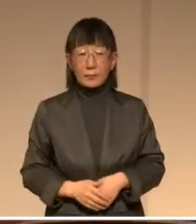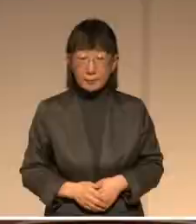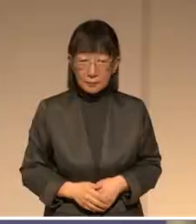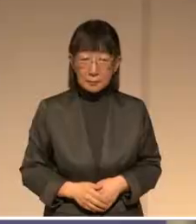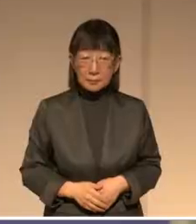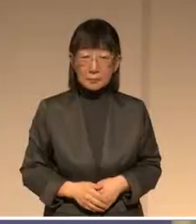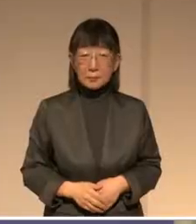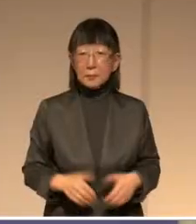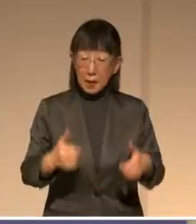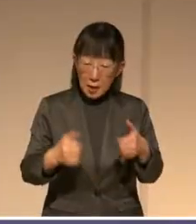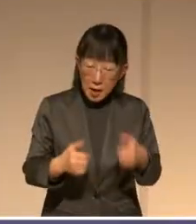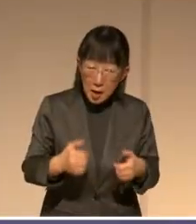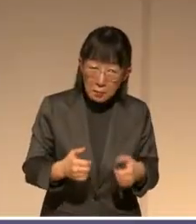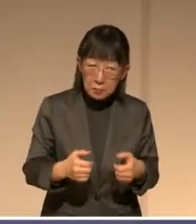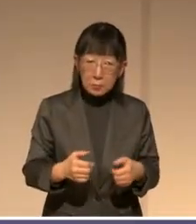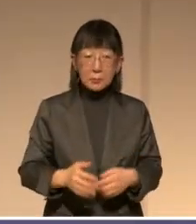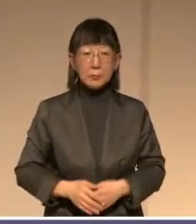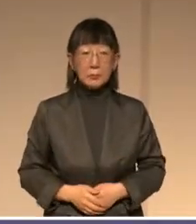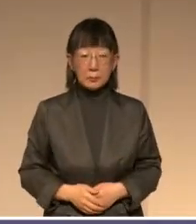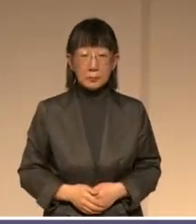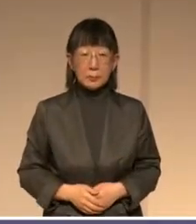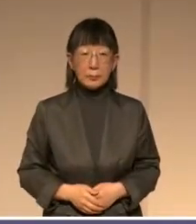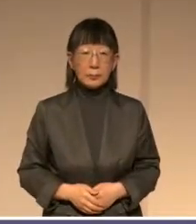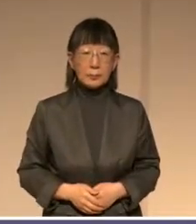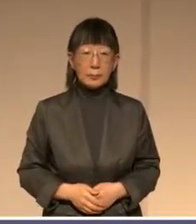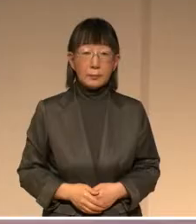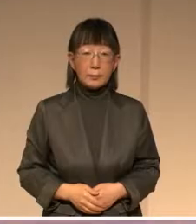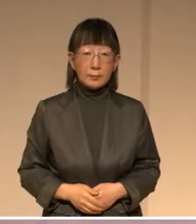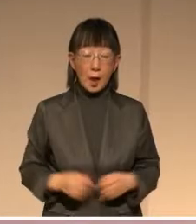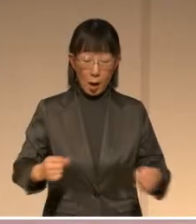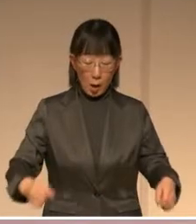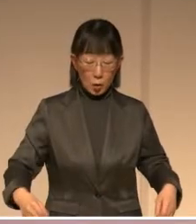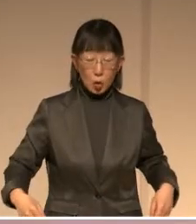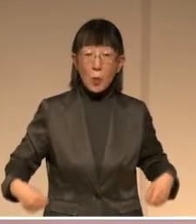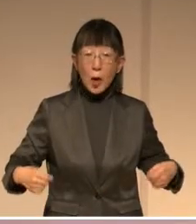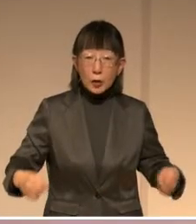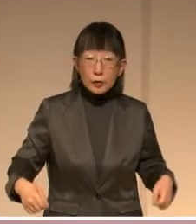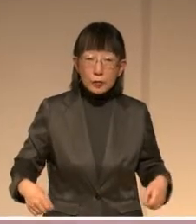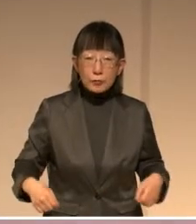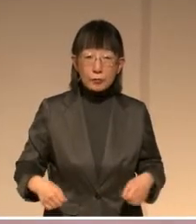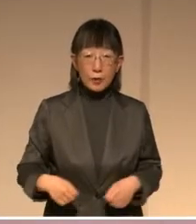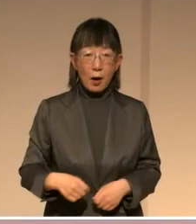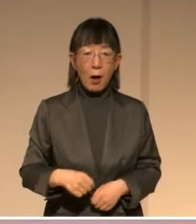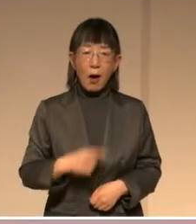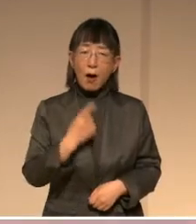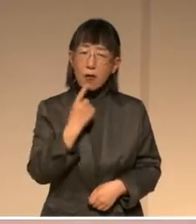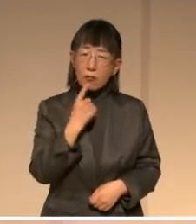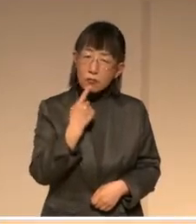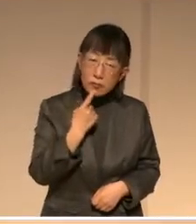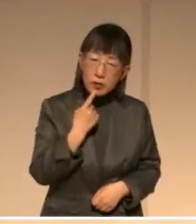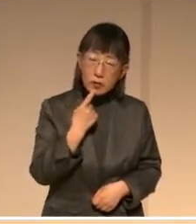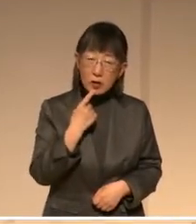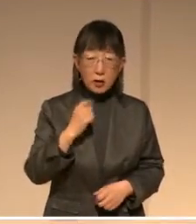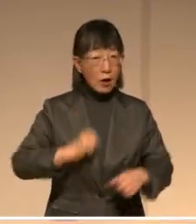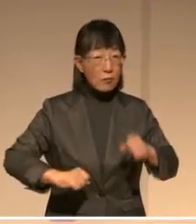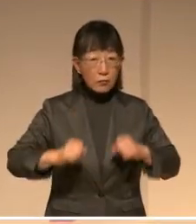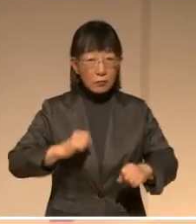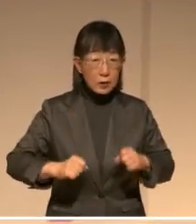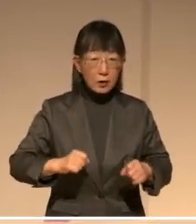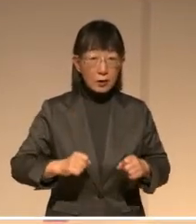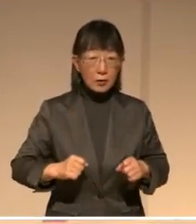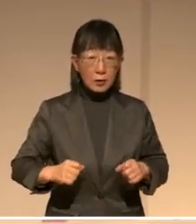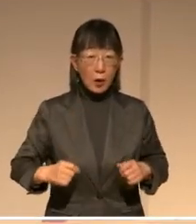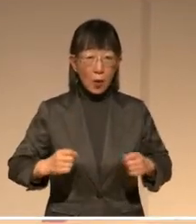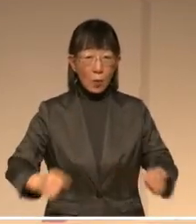切れ部ではないハイウェイそうですね何かまぁ車いすの不思議な動きだった後は例えばこの後ソロ踊らしてもらうときに